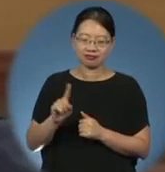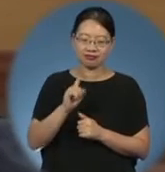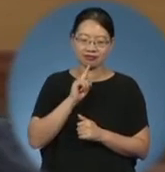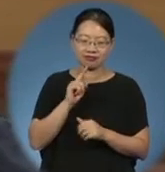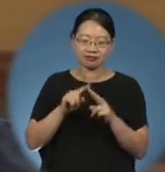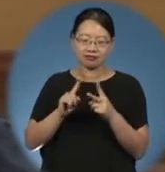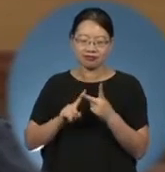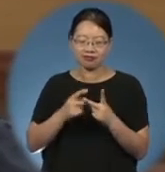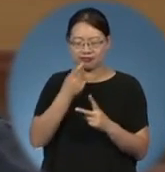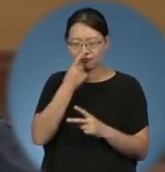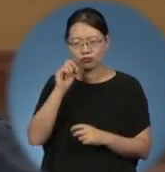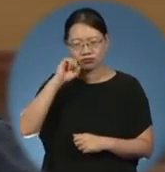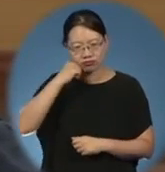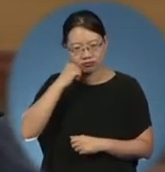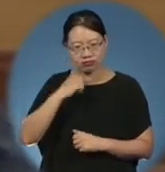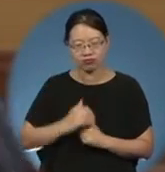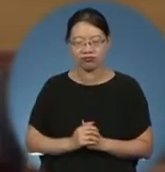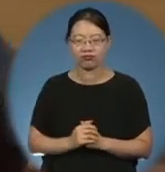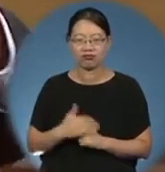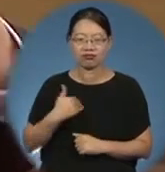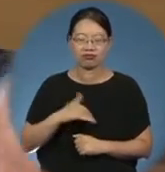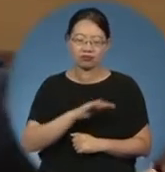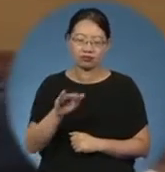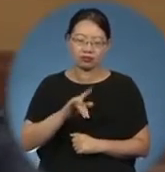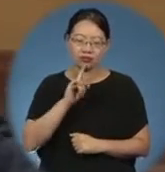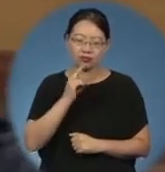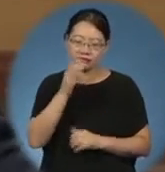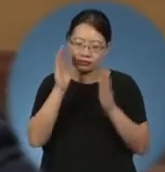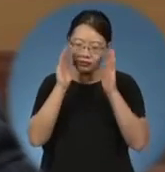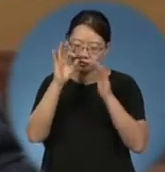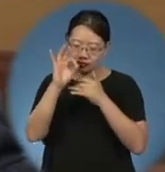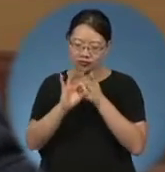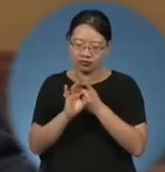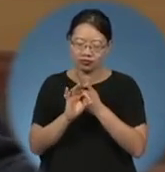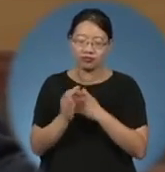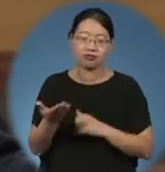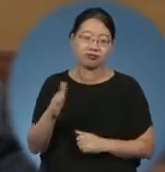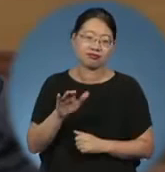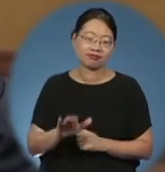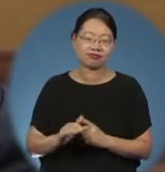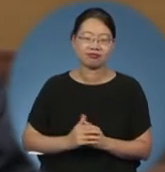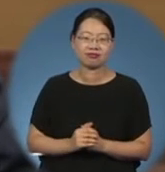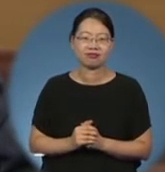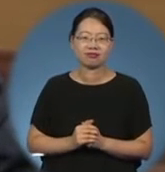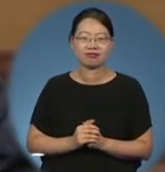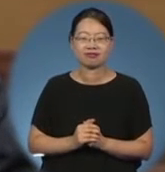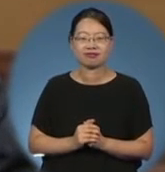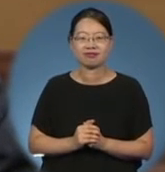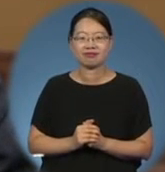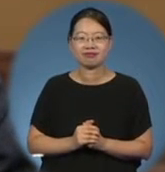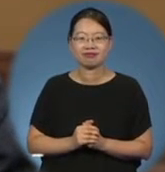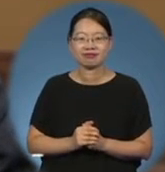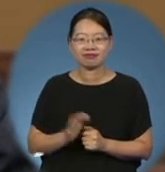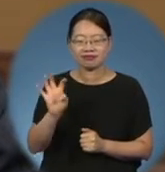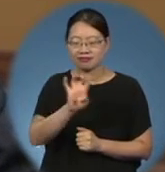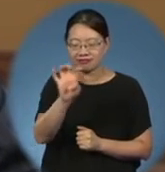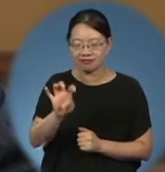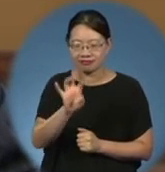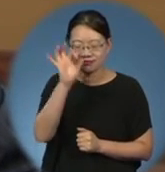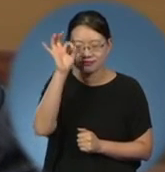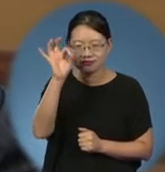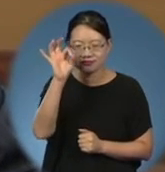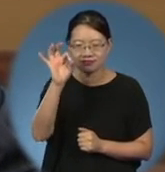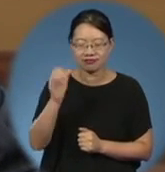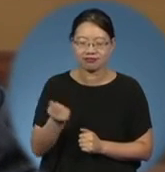언어도 이제 배우기는 어렵습니다 그래서 헤이 저희가 이제 언어를 공부해보고 예 그런데 이제 이 유럽은